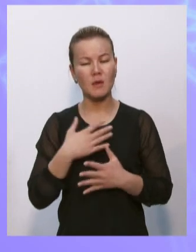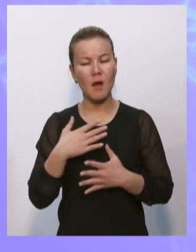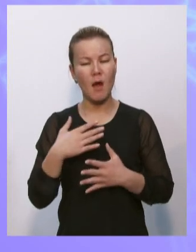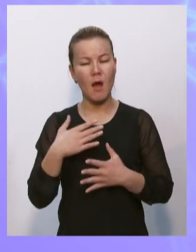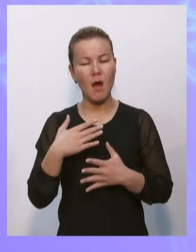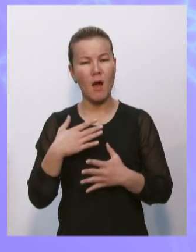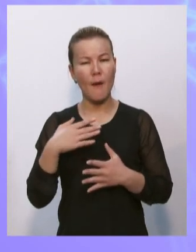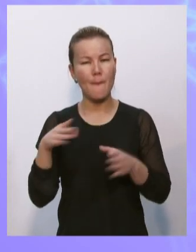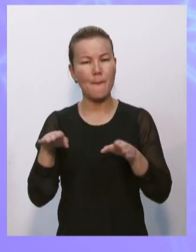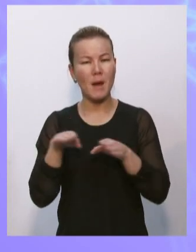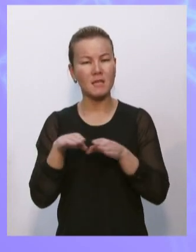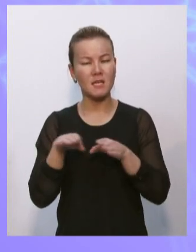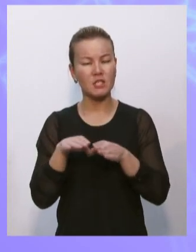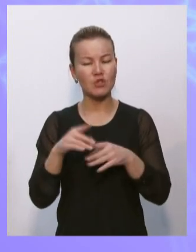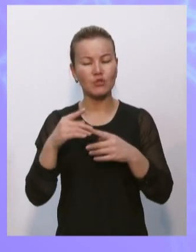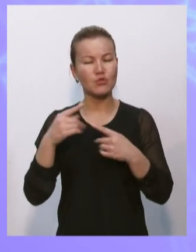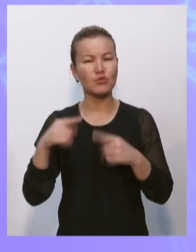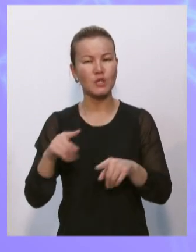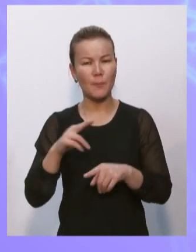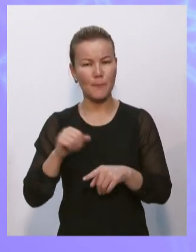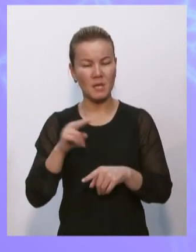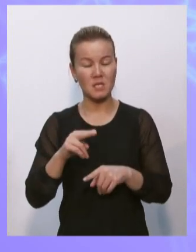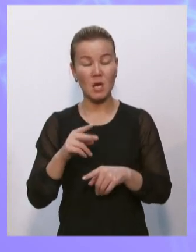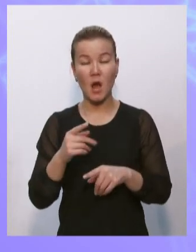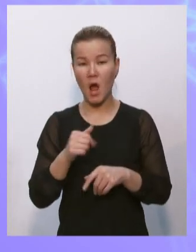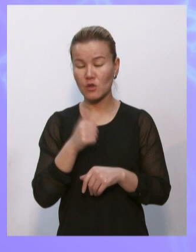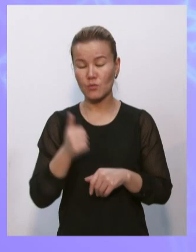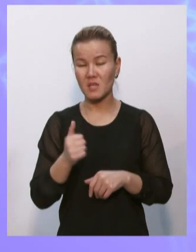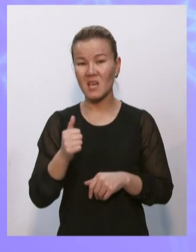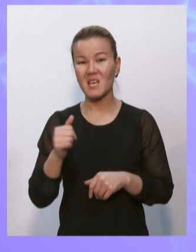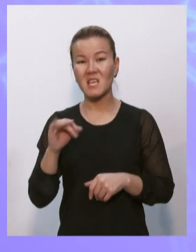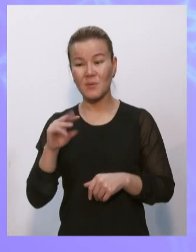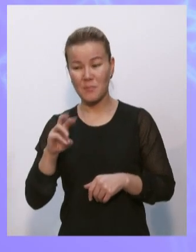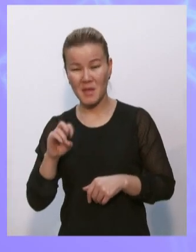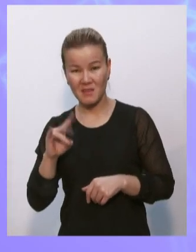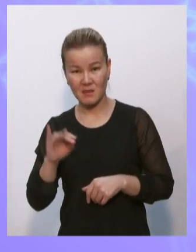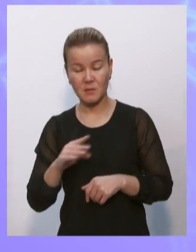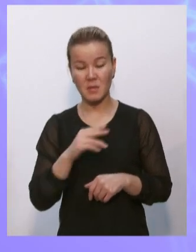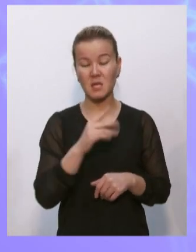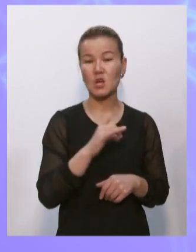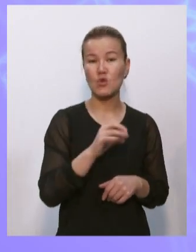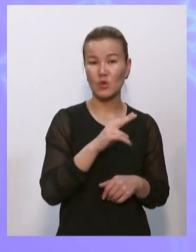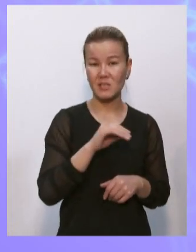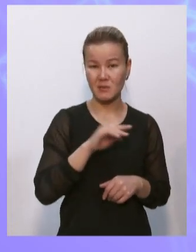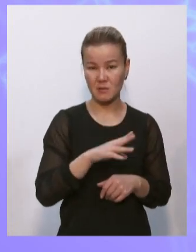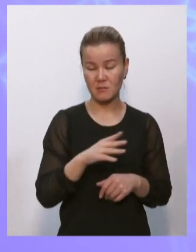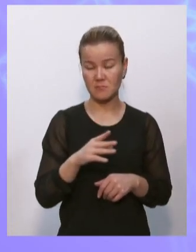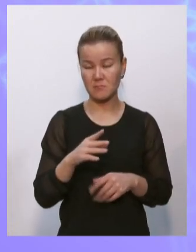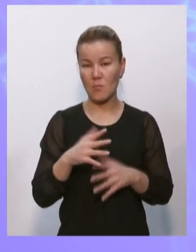подражать другим падежам, особенно именительному и родительному. Обратите